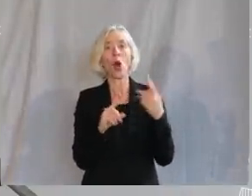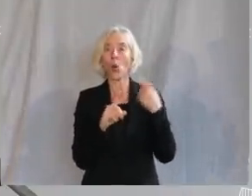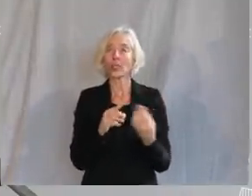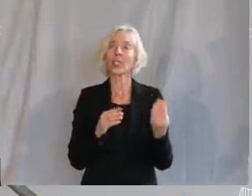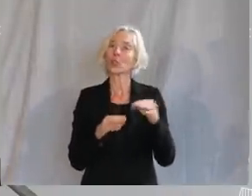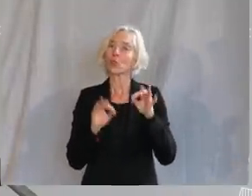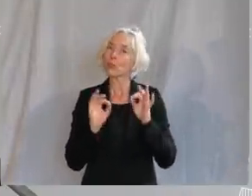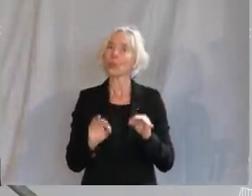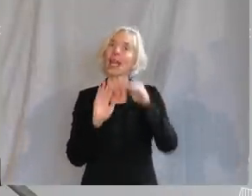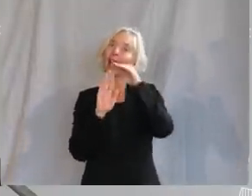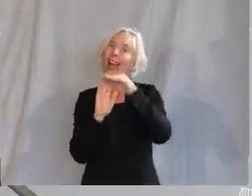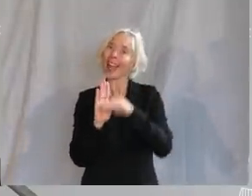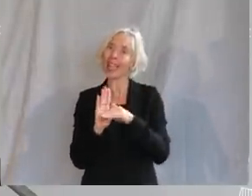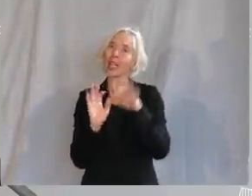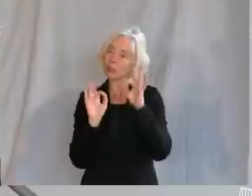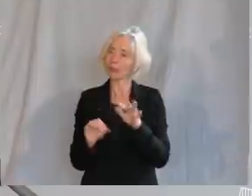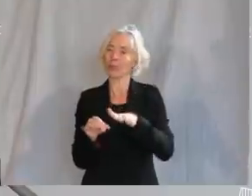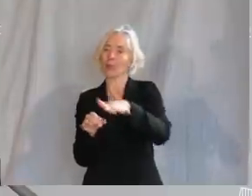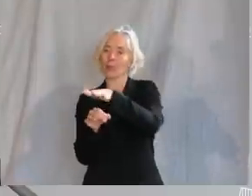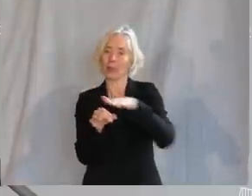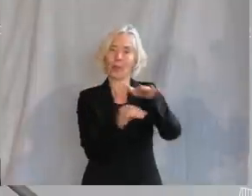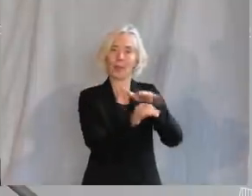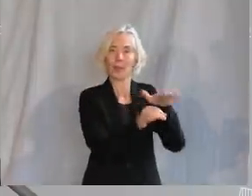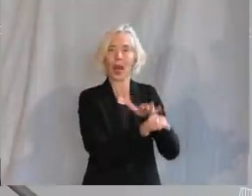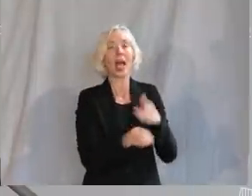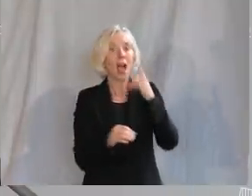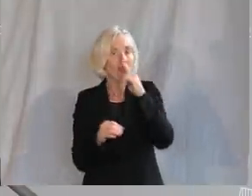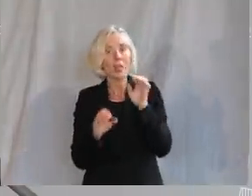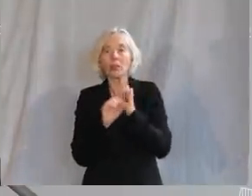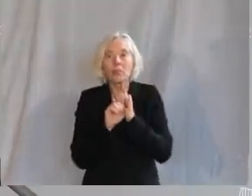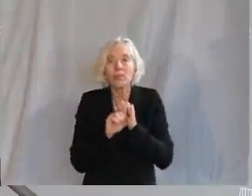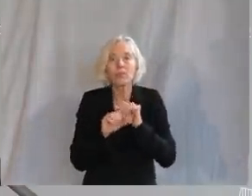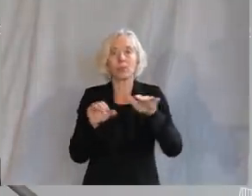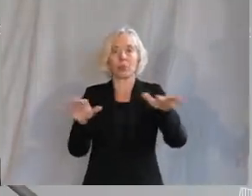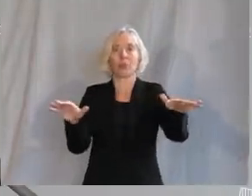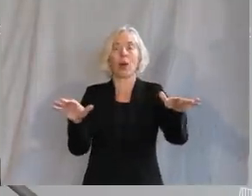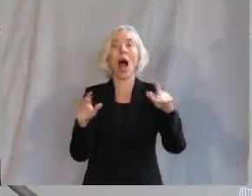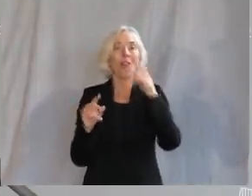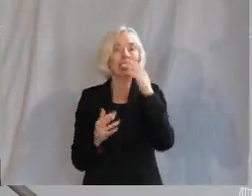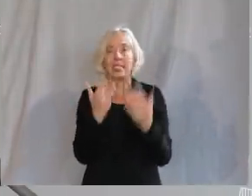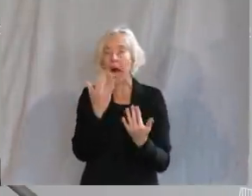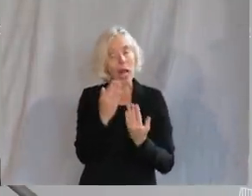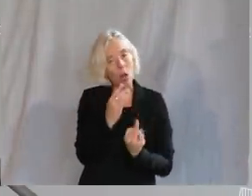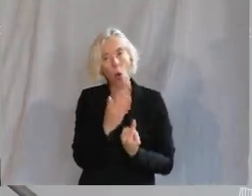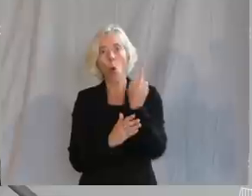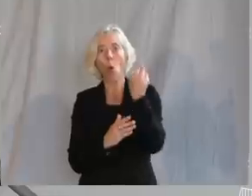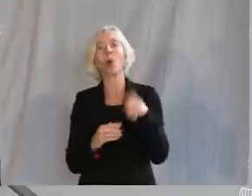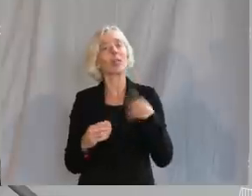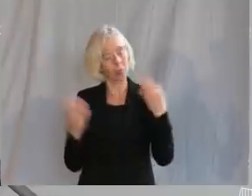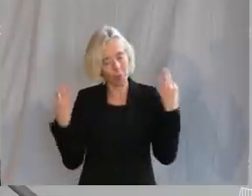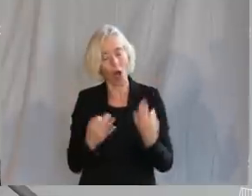Beschränkungsmaßnahmen greifen, wenn eben die Kontaktnachverfolgung absehbar aufgrund der hohen Inzidenzien nicht mehr vollständig